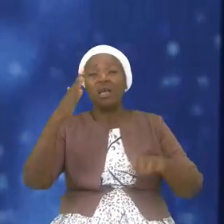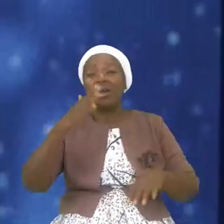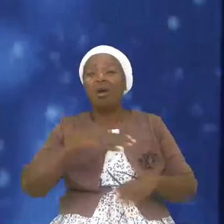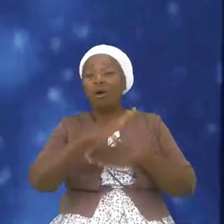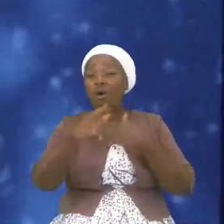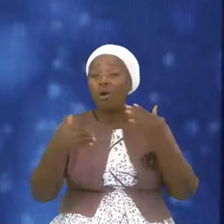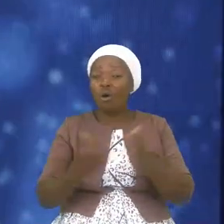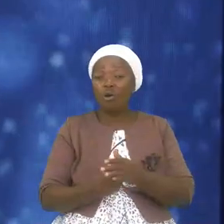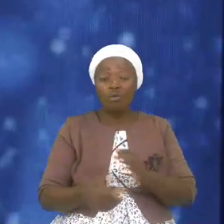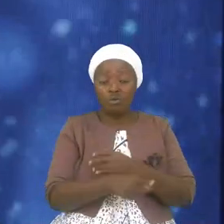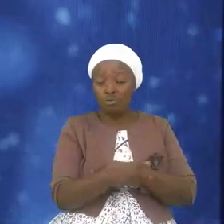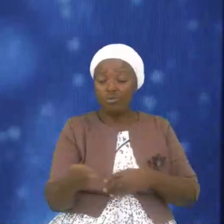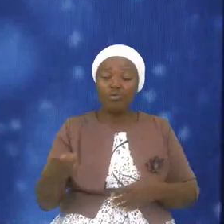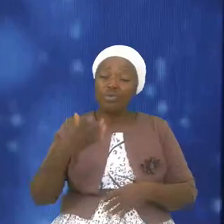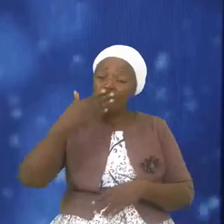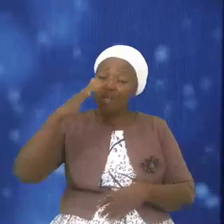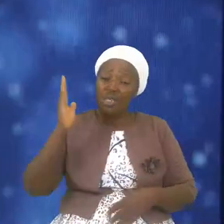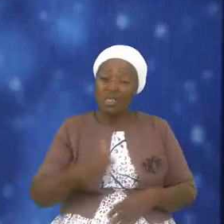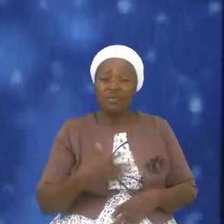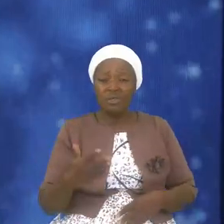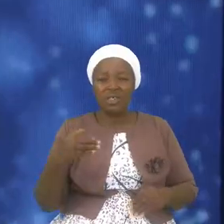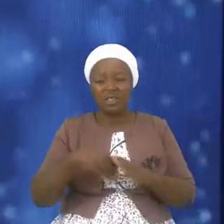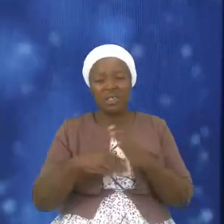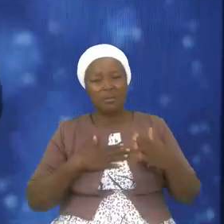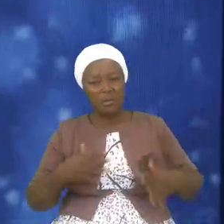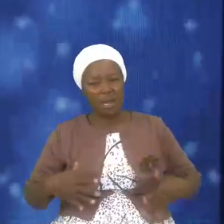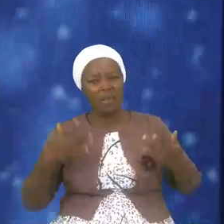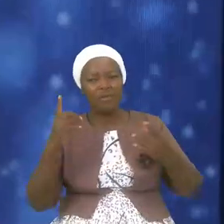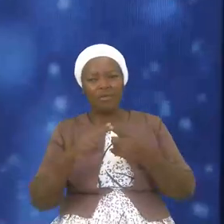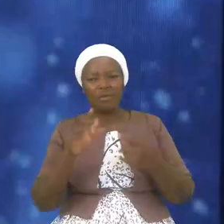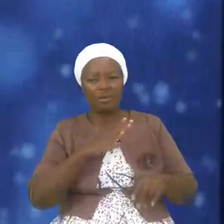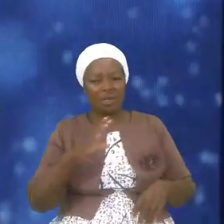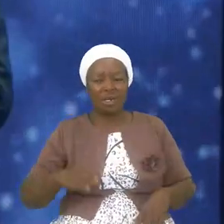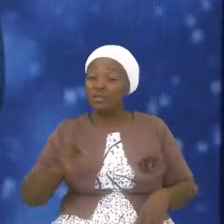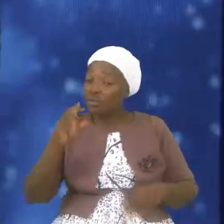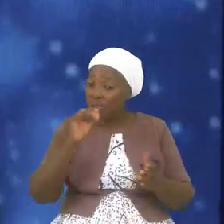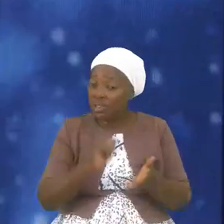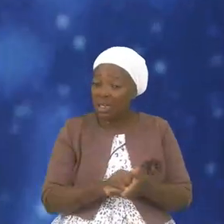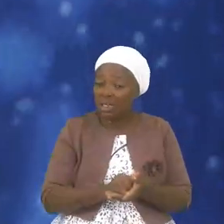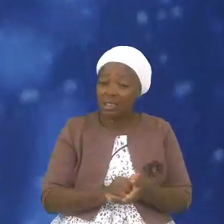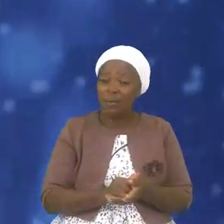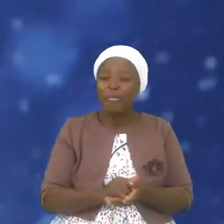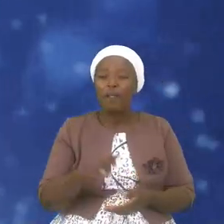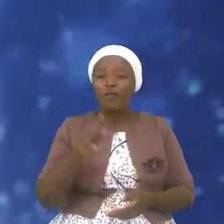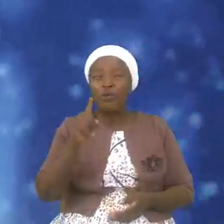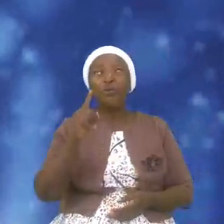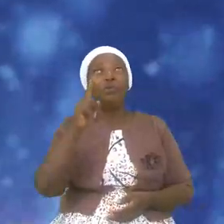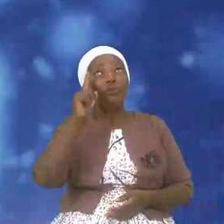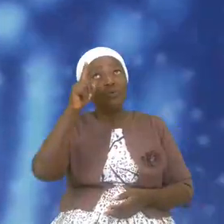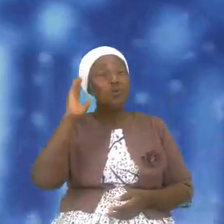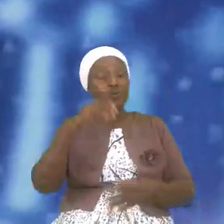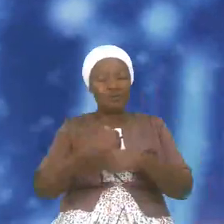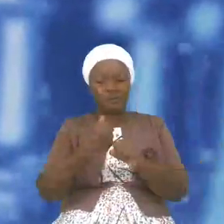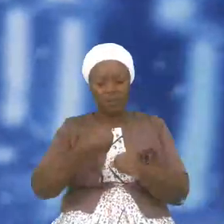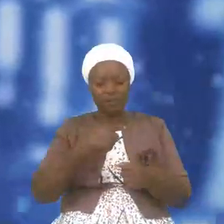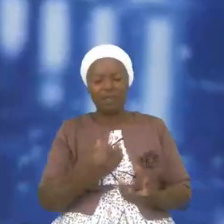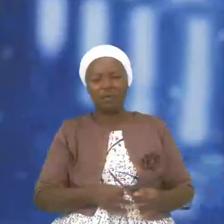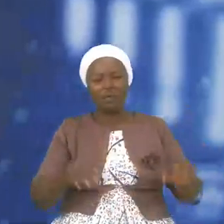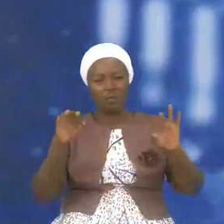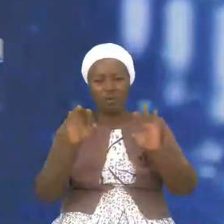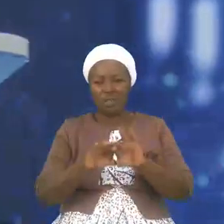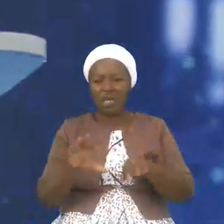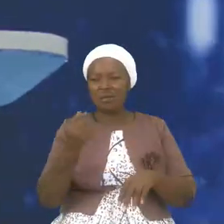confie, je remets toutes ces mauvaises choses de ma vie à Christ, afin que tu me rendes digne,